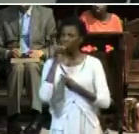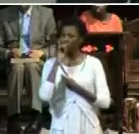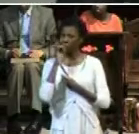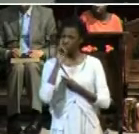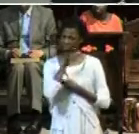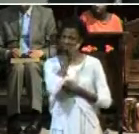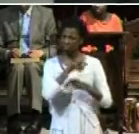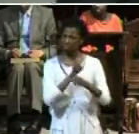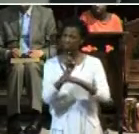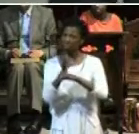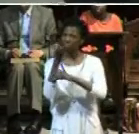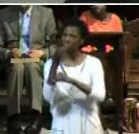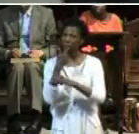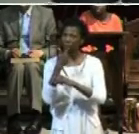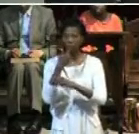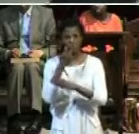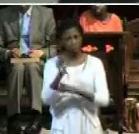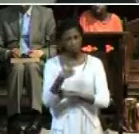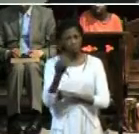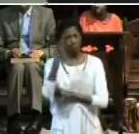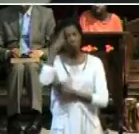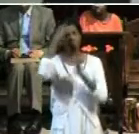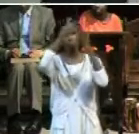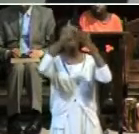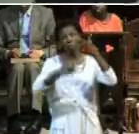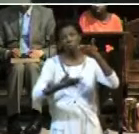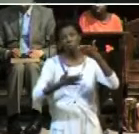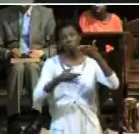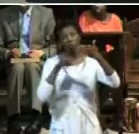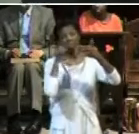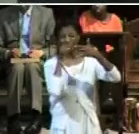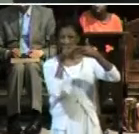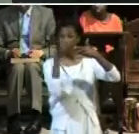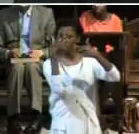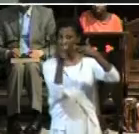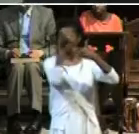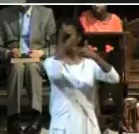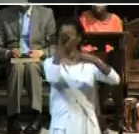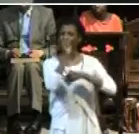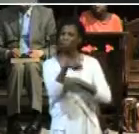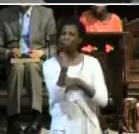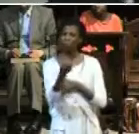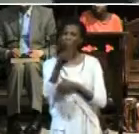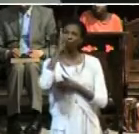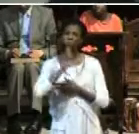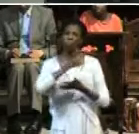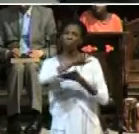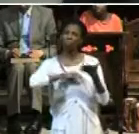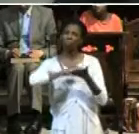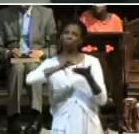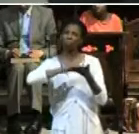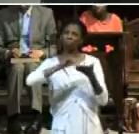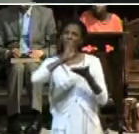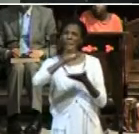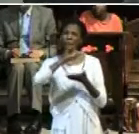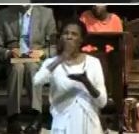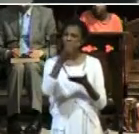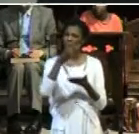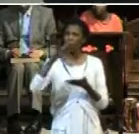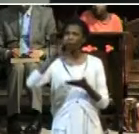remise en cause de croyances fondamentales, de textes clairs de Madame White sur le sujet. Donc, voilà. Et